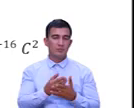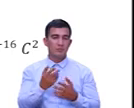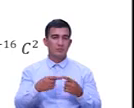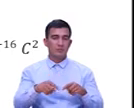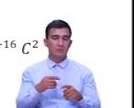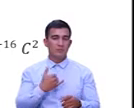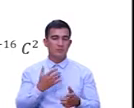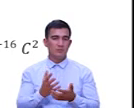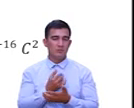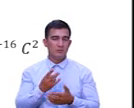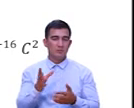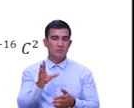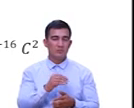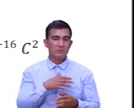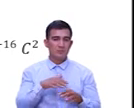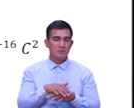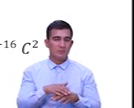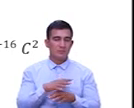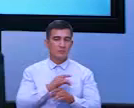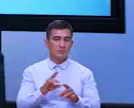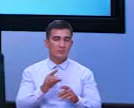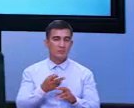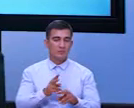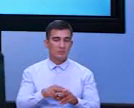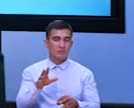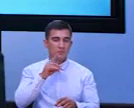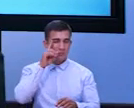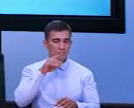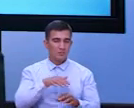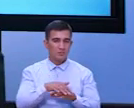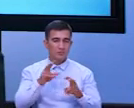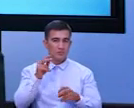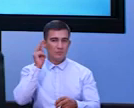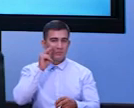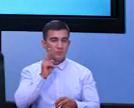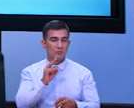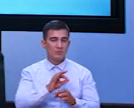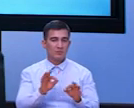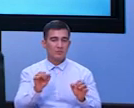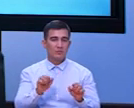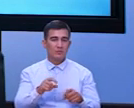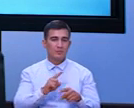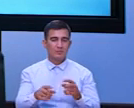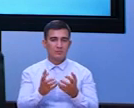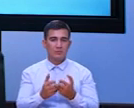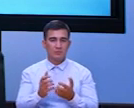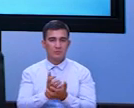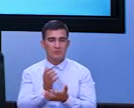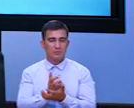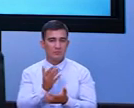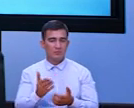lozim edi. Siz matematikadan olgan bilimlaringizdan foydalanasiz. Keling, davom ettiramiz. Demak, bu